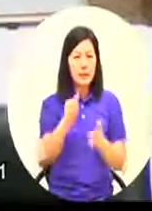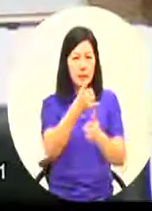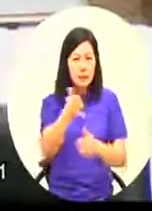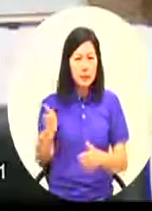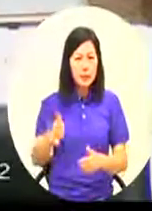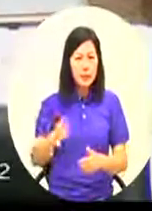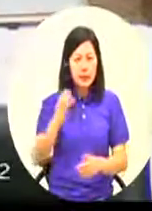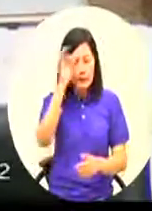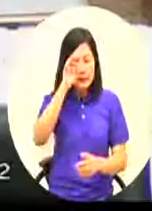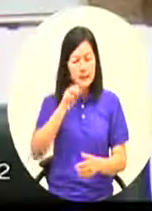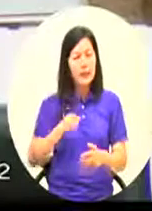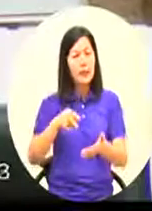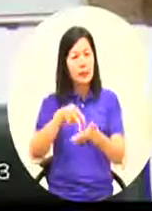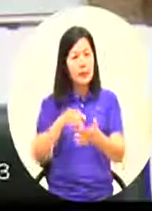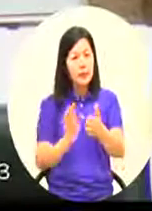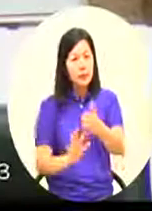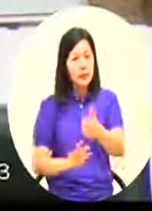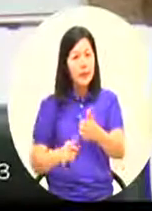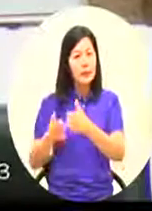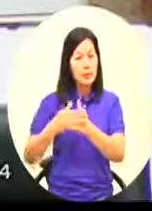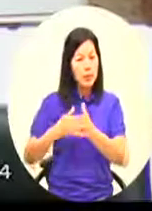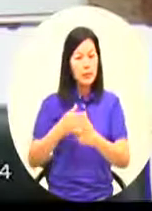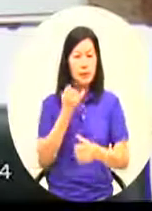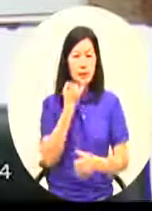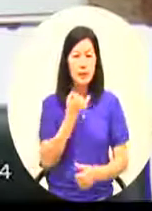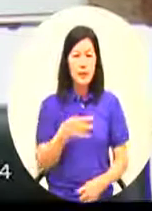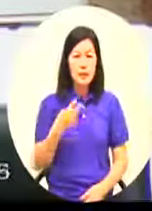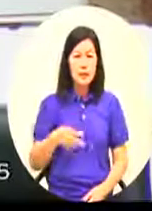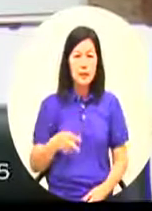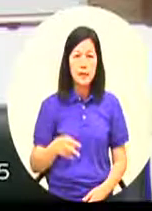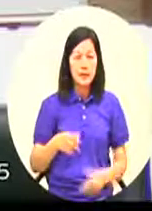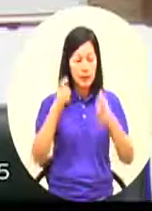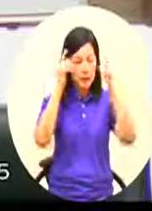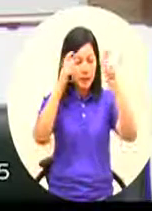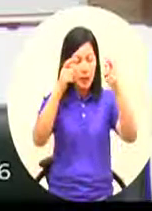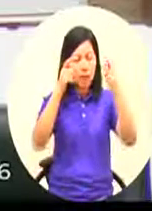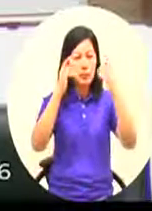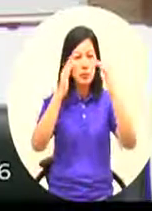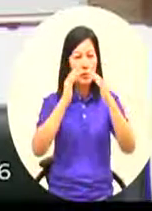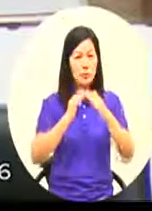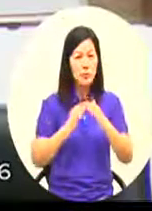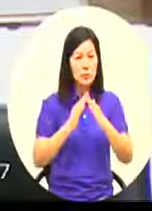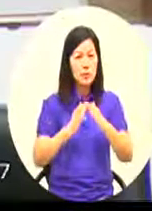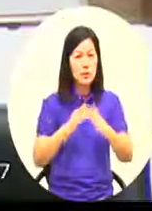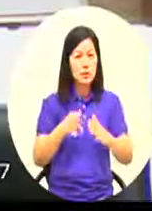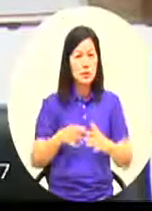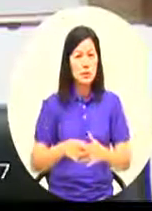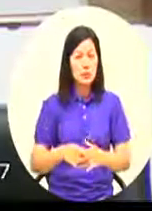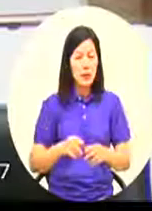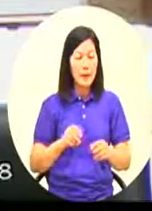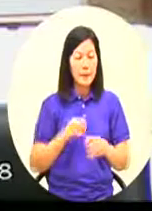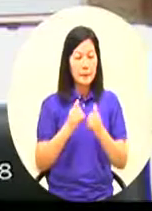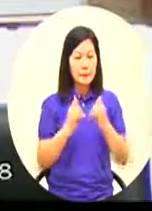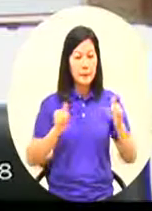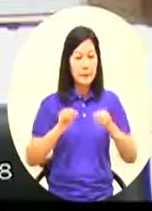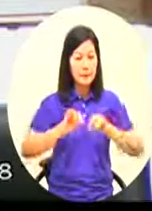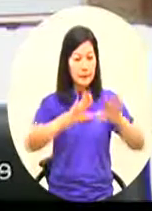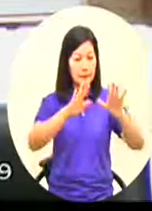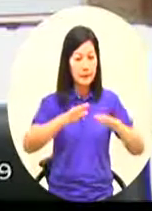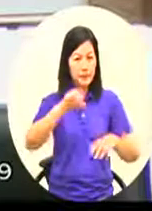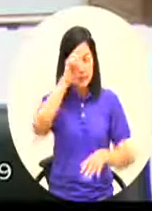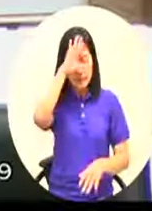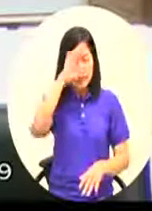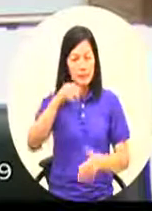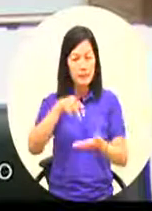立委啊。我几乎啊都会找我们高雄市级民进党级的立委